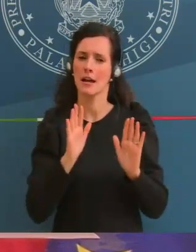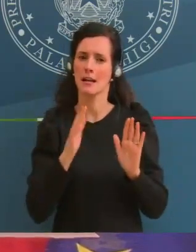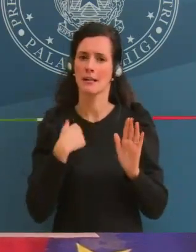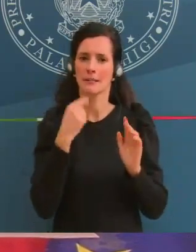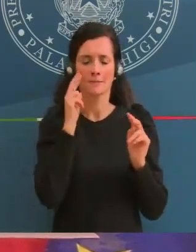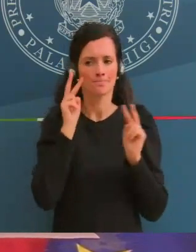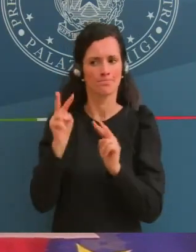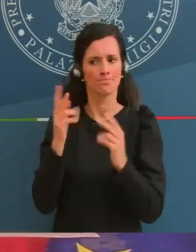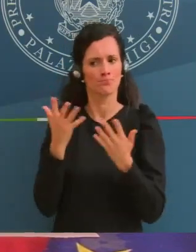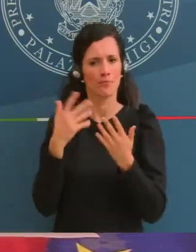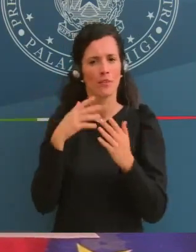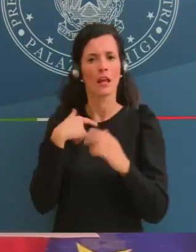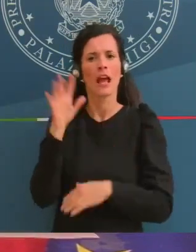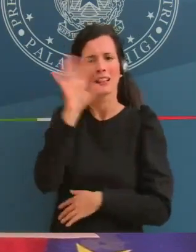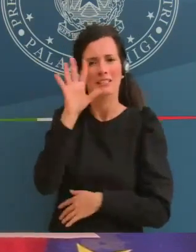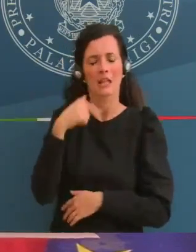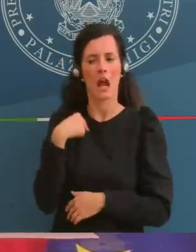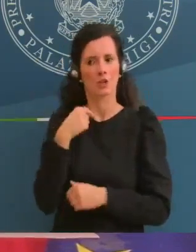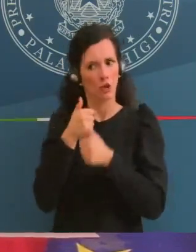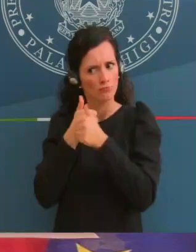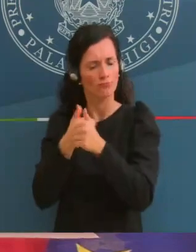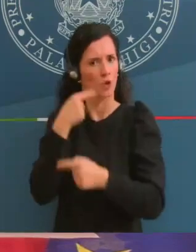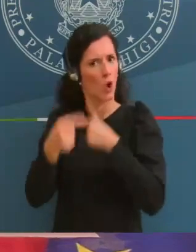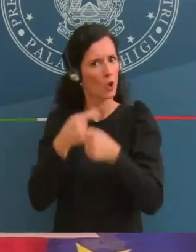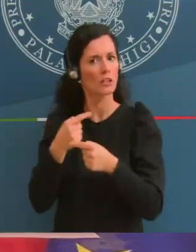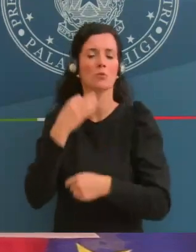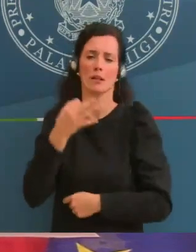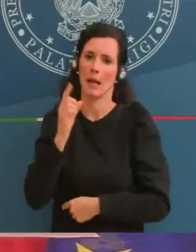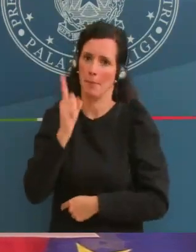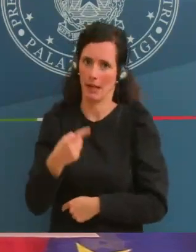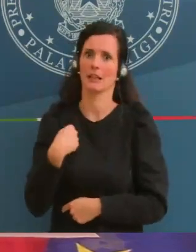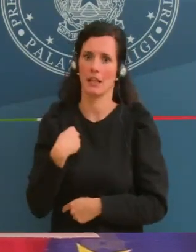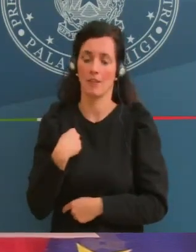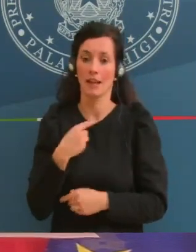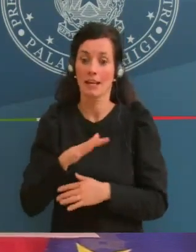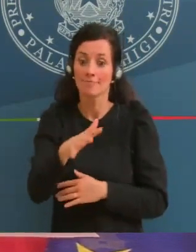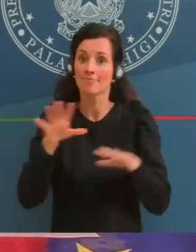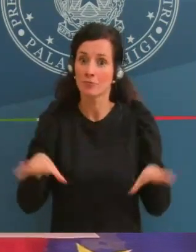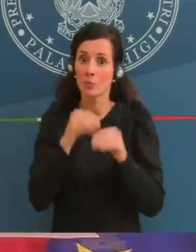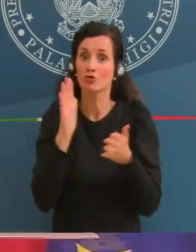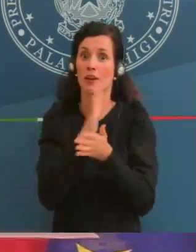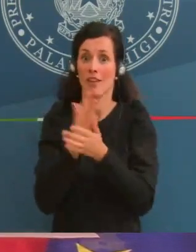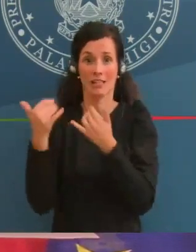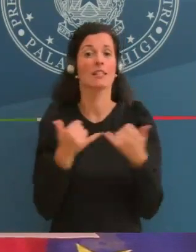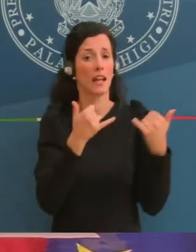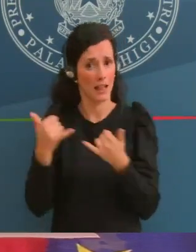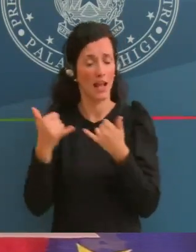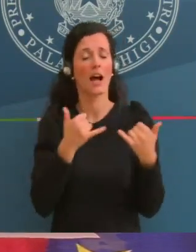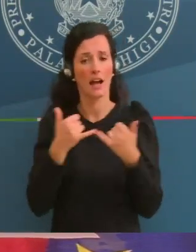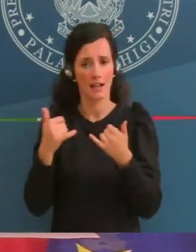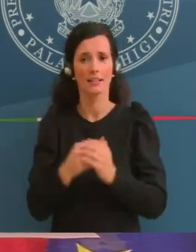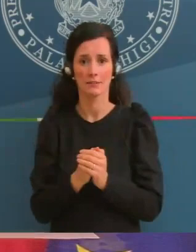se affrontassimo con le misure e proprie delle aree gialle questo periodo sarebbe pressoché